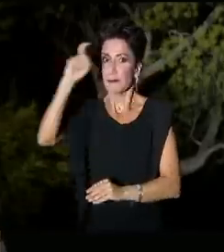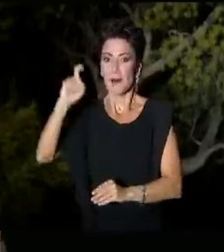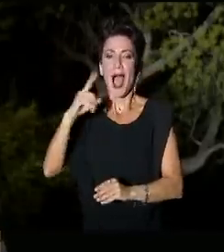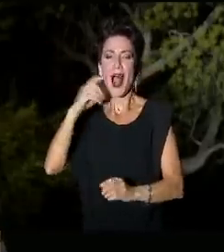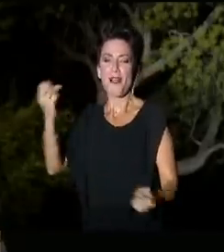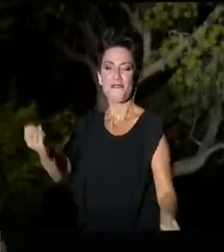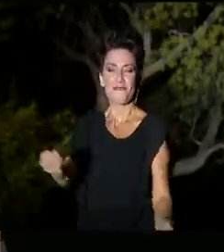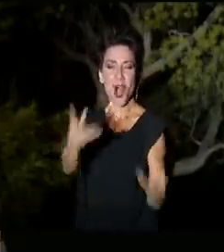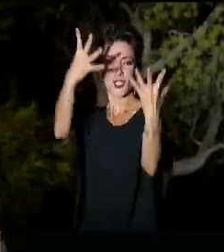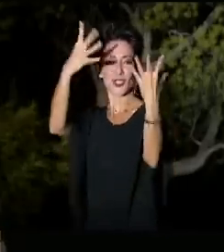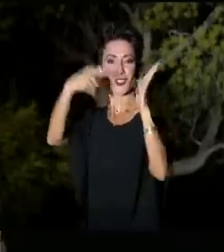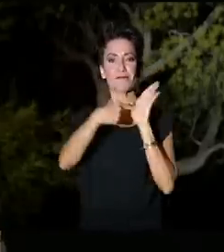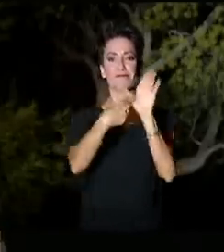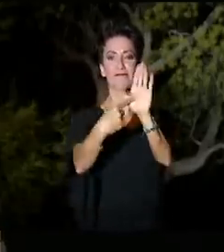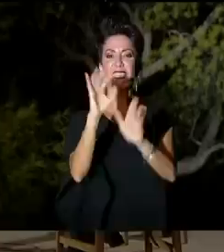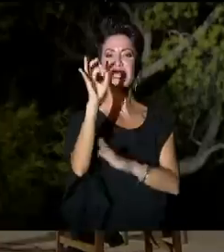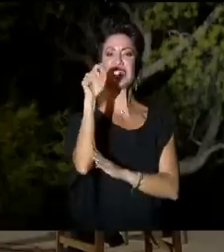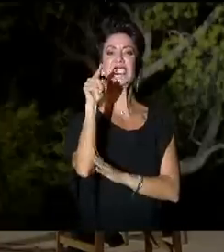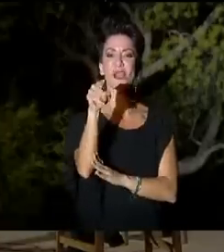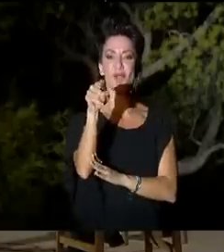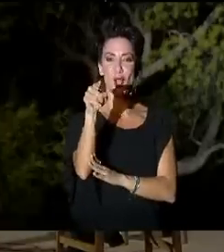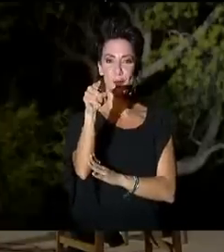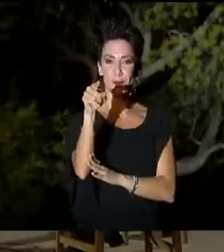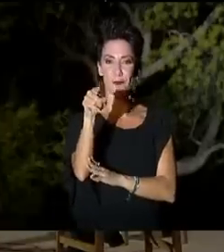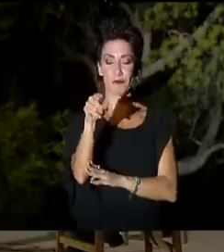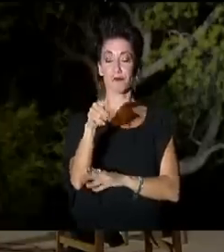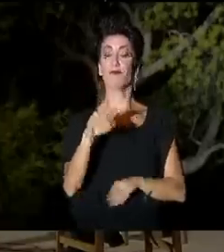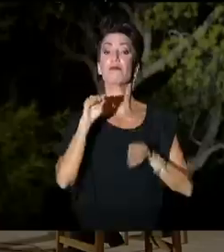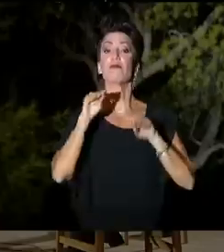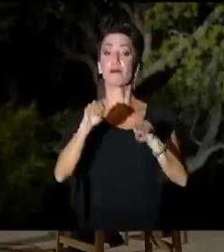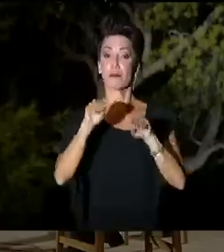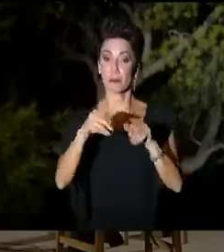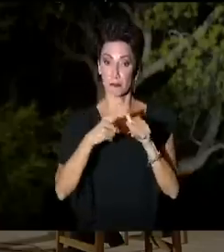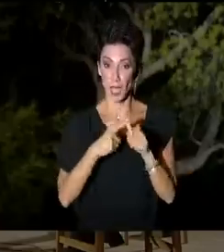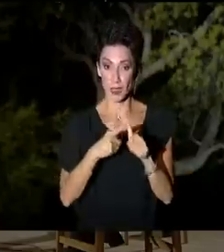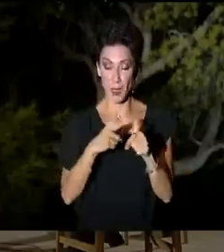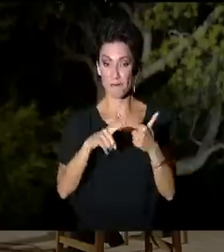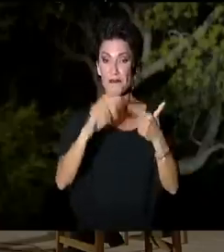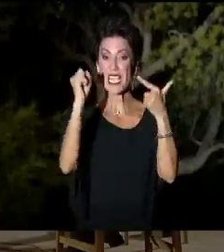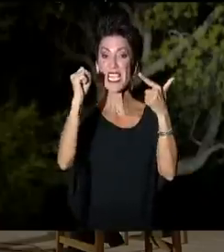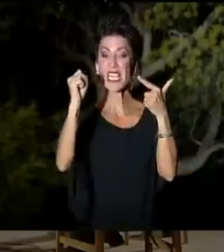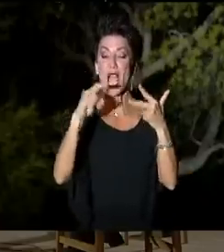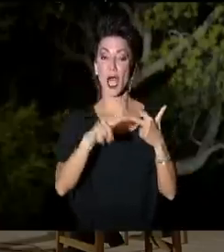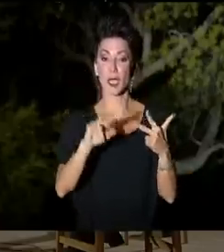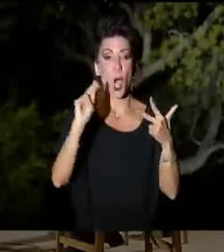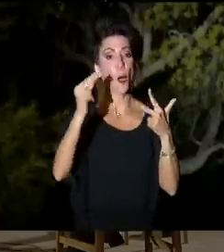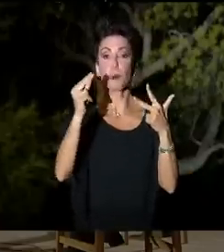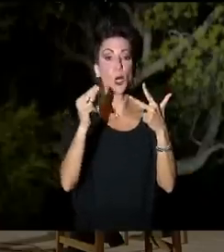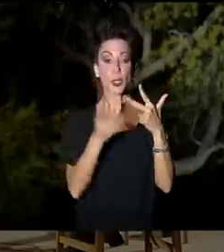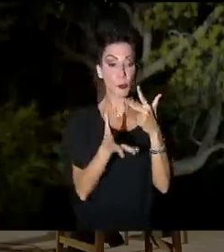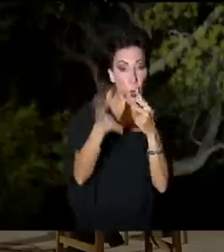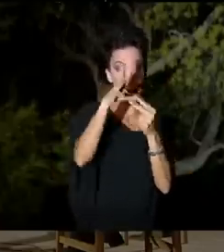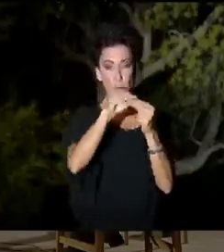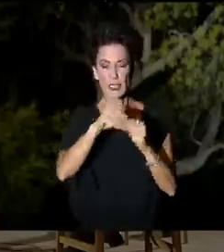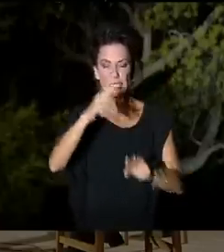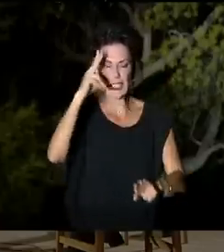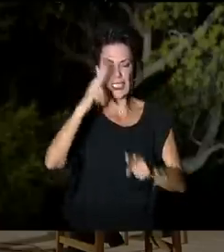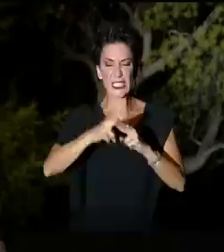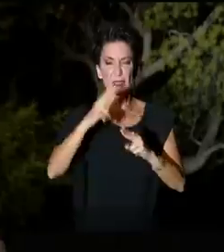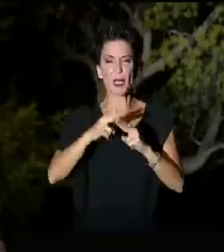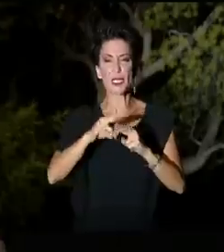συμβολισμός. Η παιδεία, η υγεία και ο πολιτισμός αφορούν την κοινωνία στο σύνολό της, χωρίς